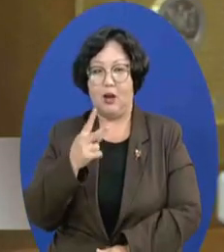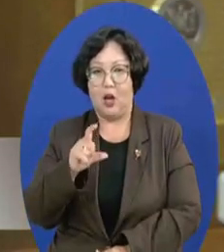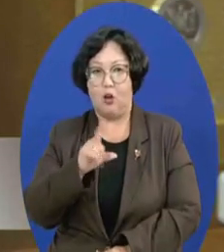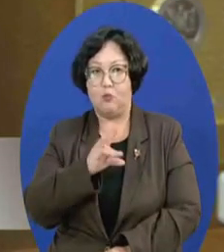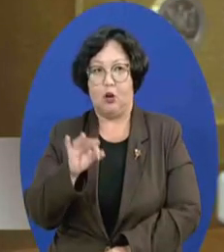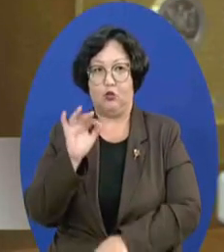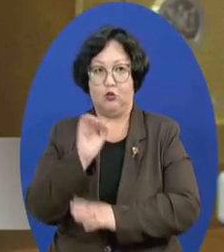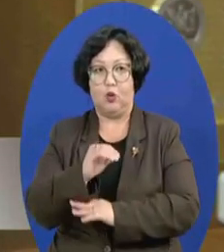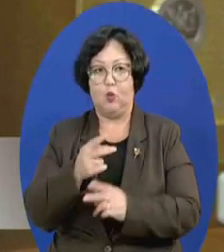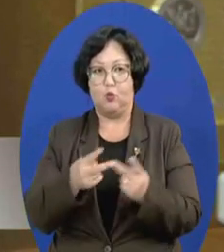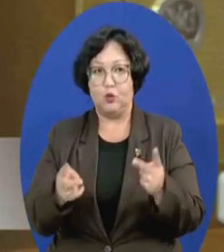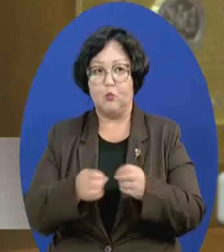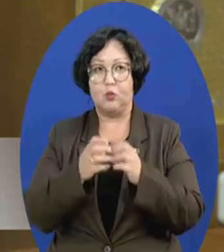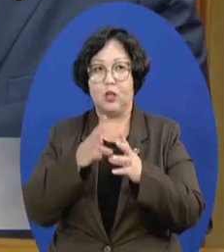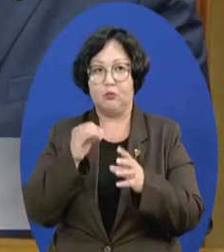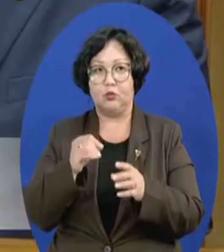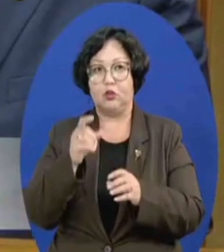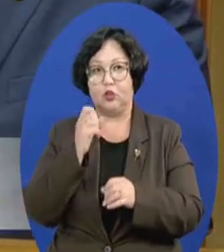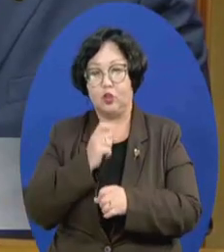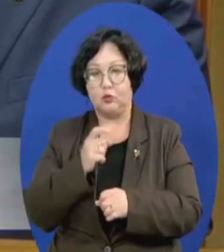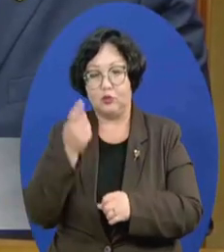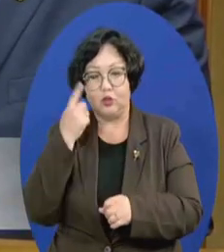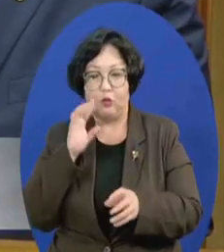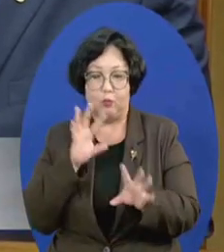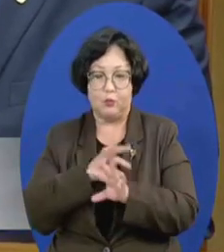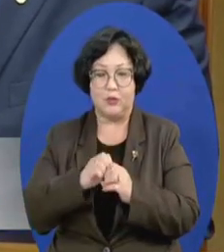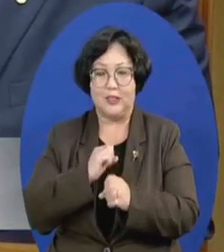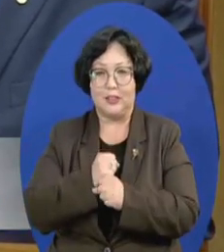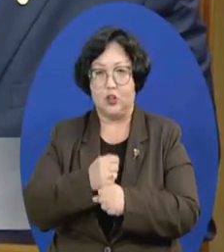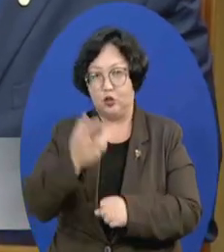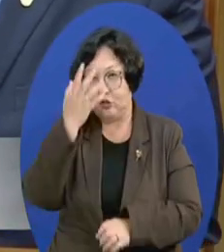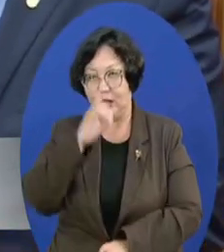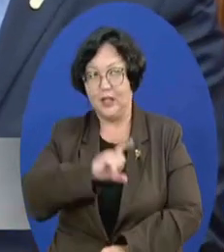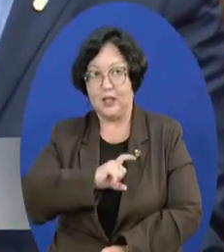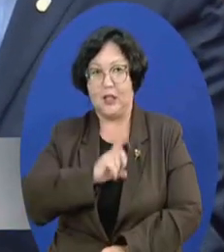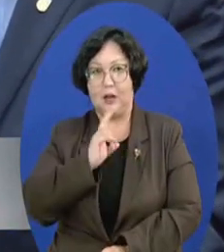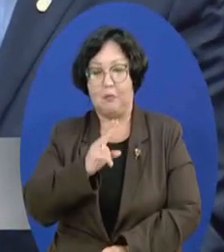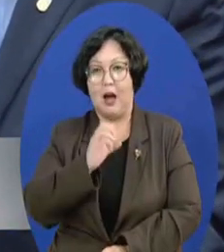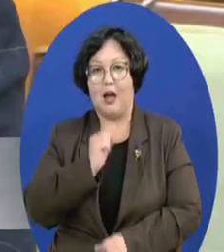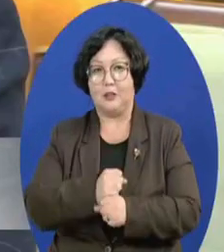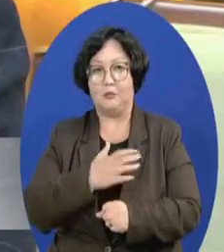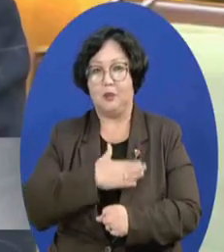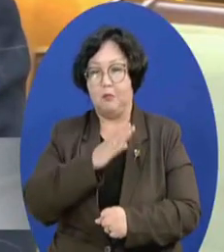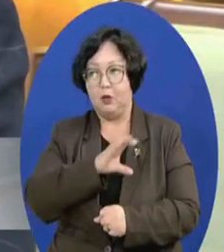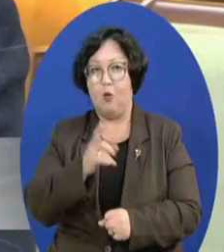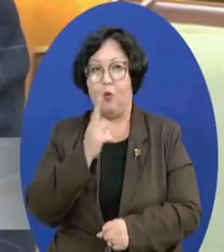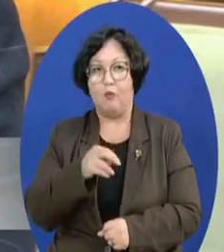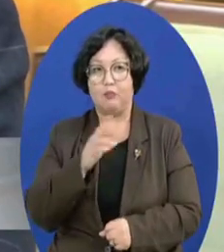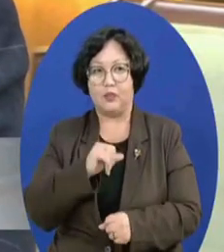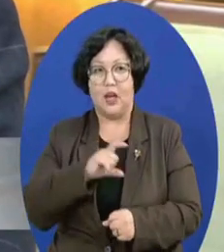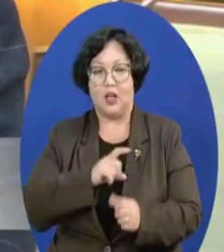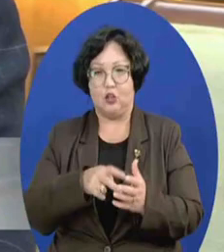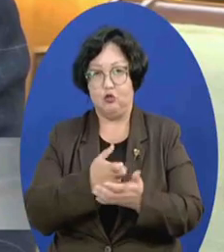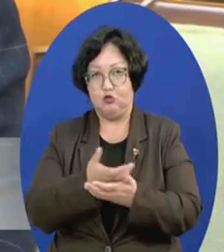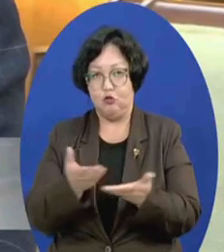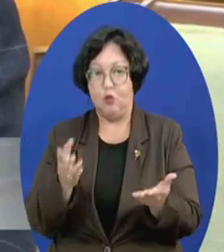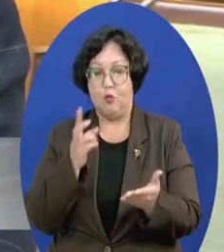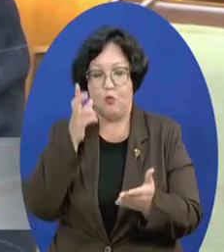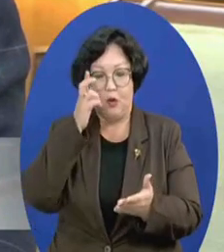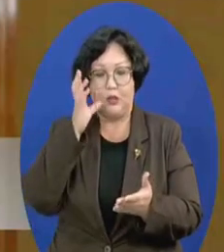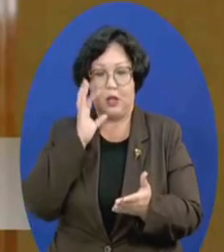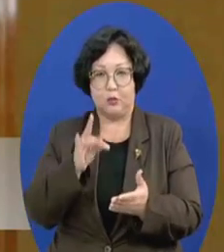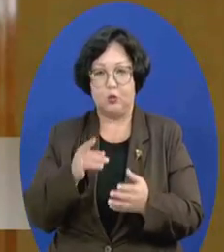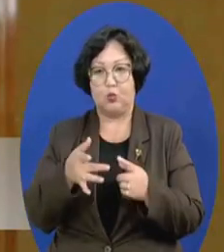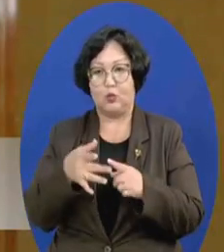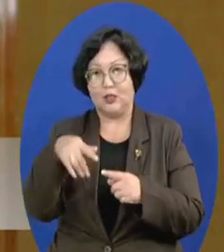холбооны төлөөлөл, үндэсний бүтээмжийн хөдөлгөөнг өрнүүлэх, төрийн өмчит болон компаниуд ажилчдаа хувьцаа эзэмшүүлдэг бах, боловсролын салбарынхны цалинг